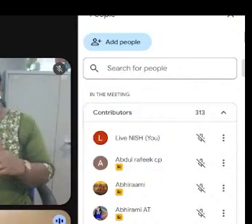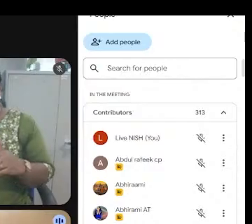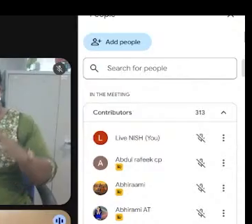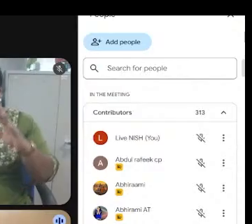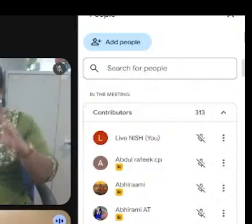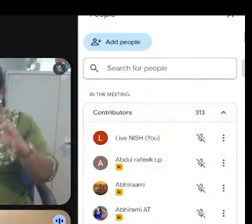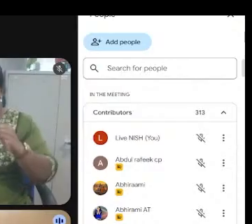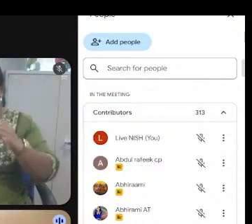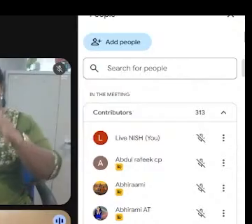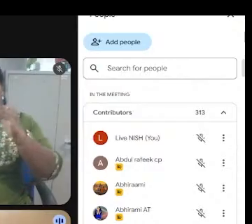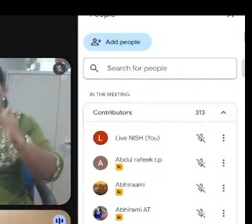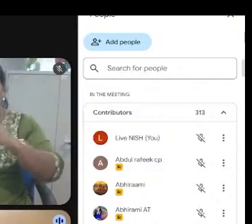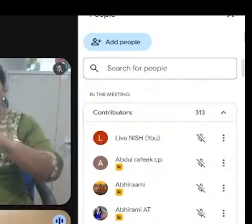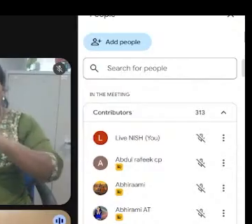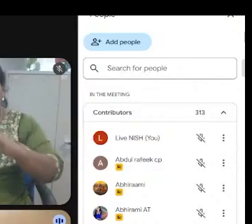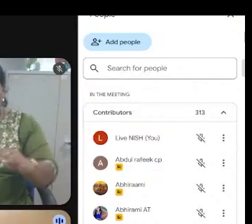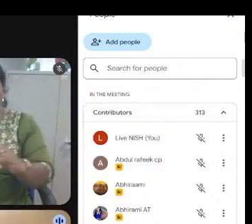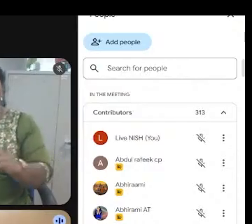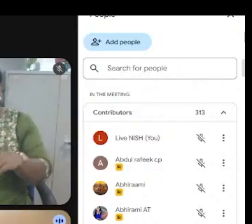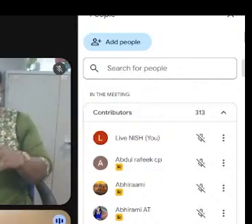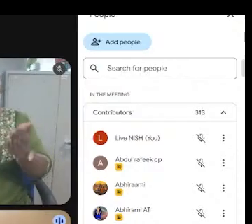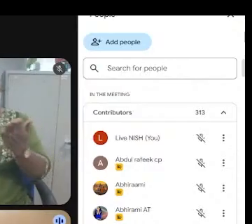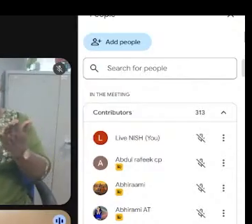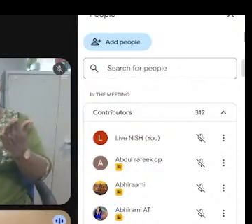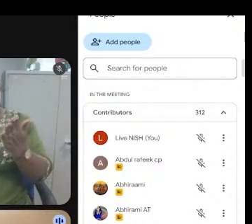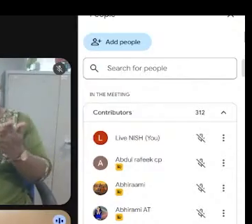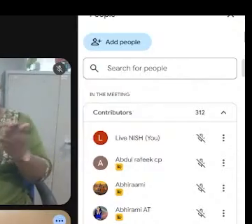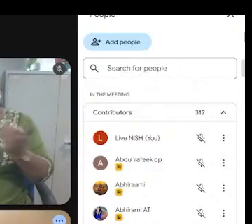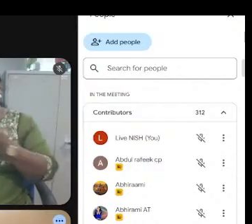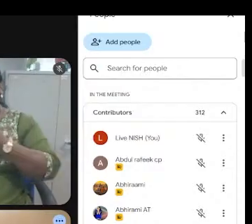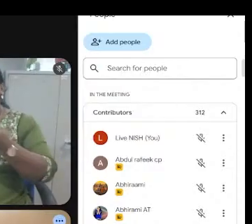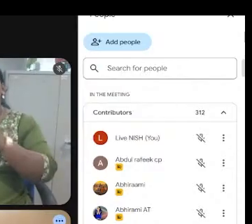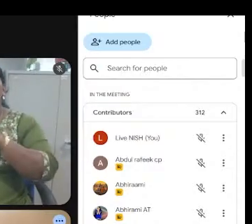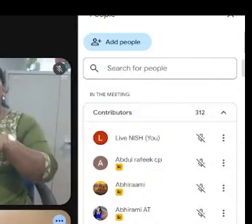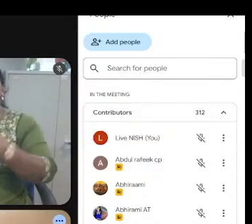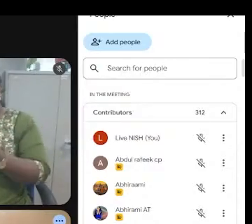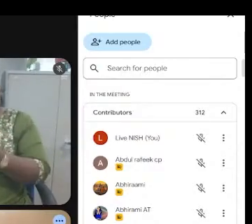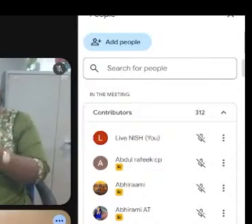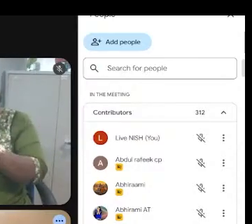താഴെയുള്ള കുട്ടികളിൽ സ്ക്രീൻ ടൈം എങ്ങനെ കൺട്രോൾ ചെയ്യാൻ പറ്റും, അതാണോ ചോദ്യം?